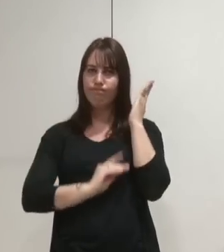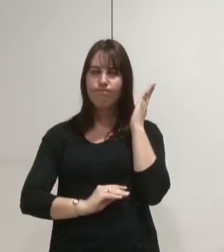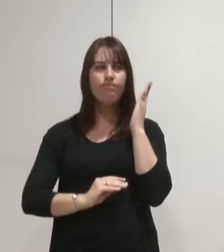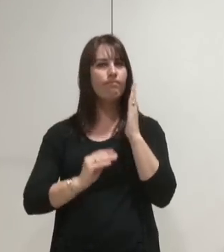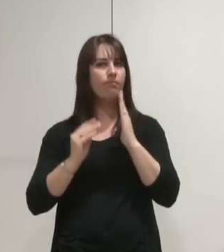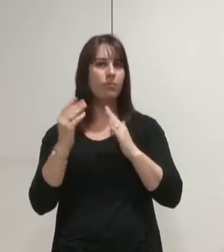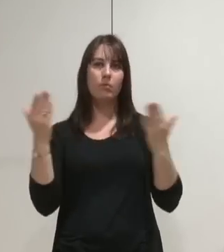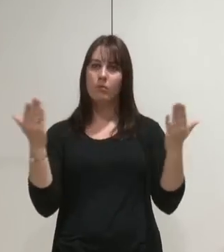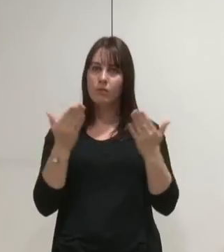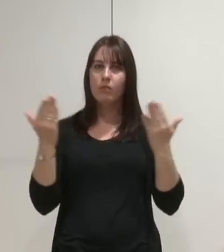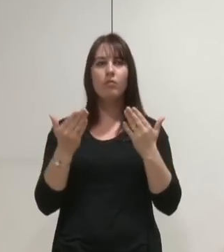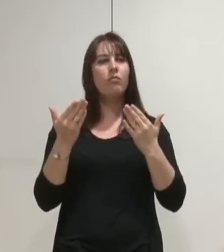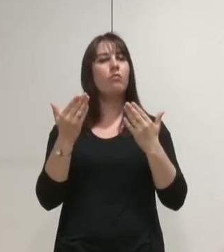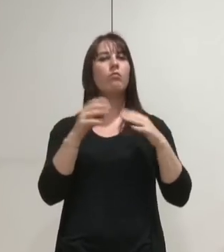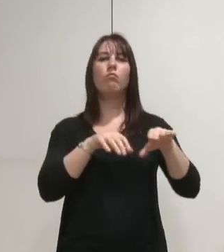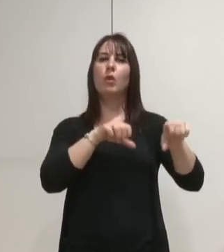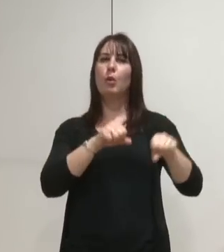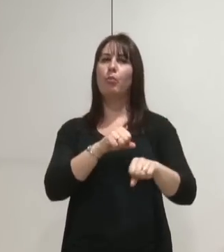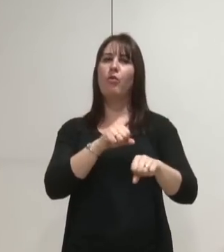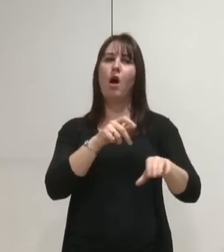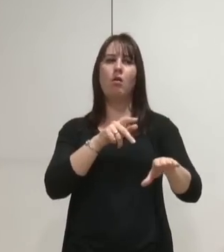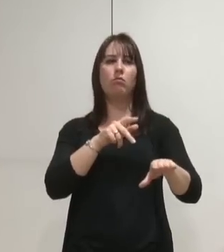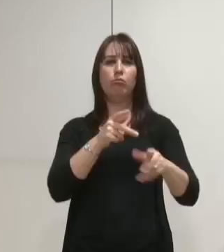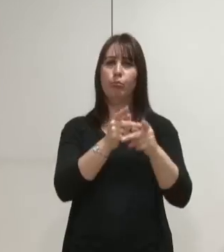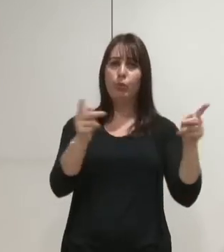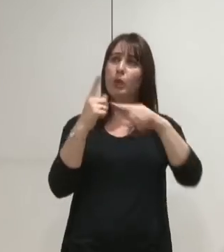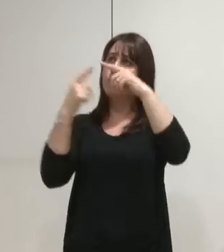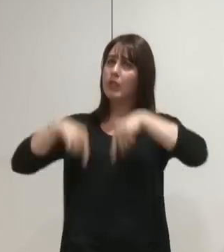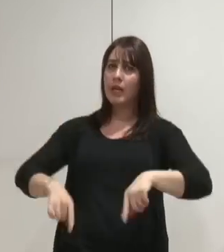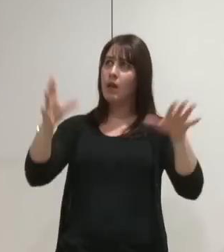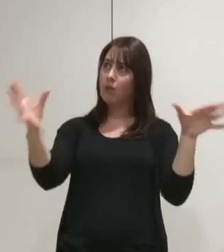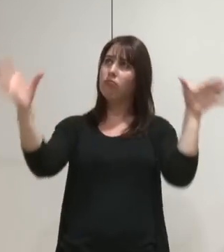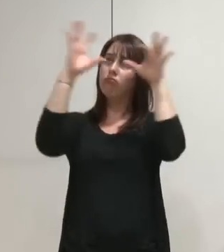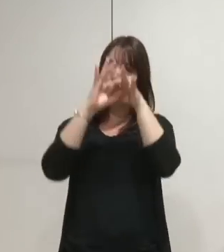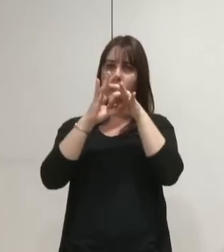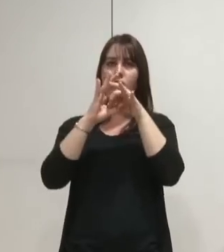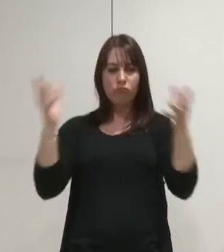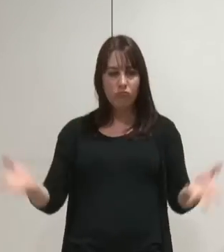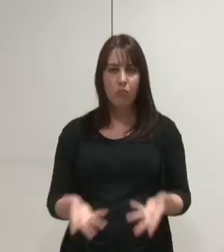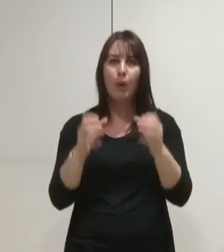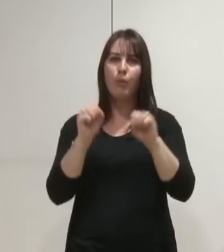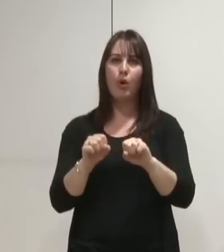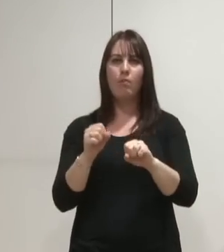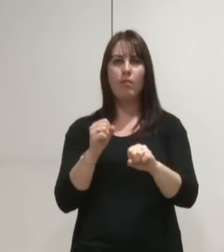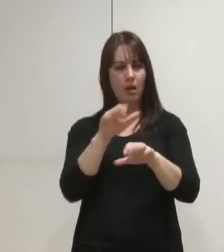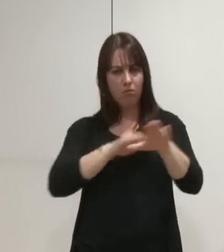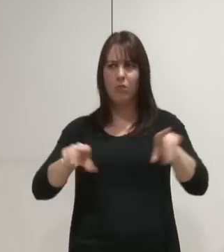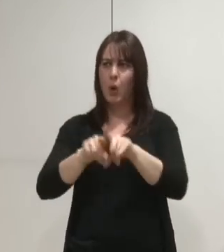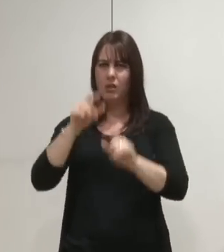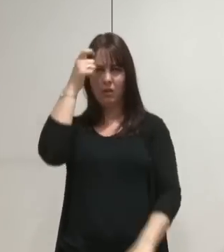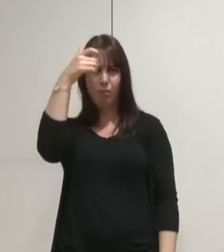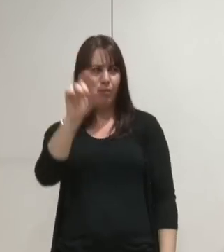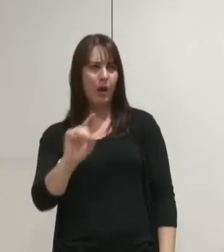ilité de l'action des pouvoirs publics et de l'action de l'État dans ce domaine et à la fois une sorte d'incohérence puisque